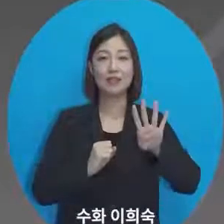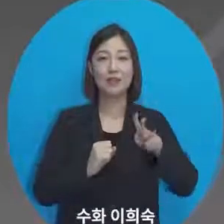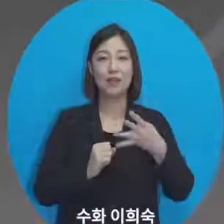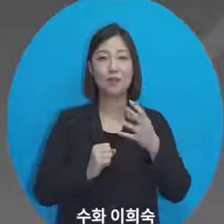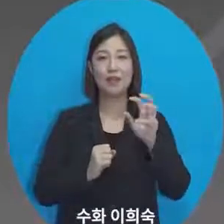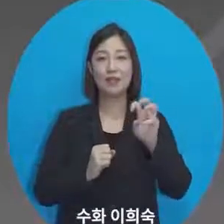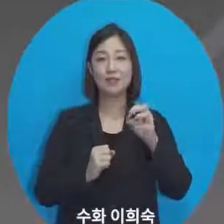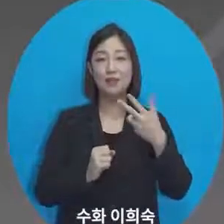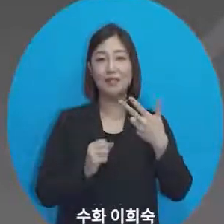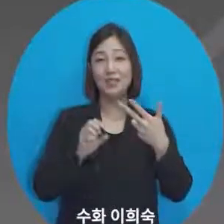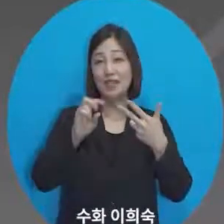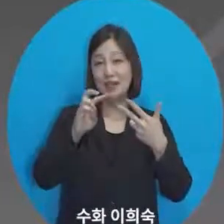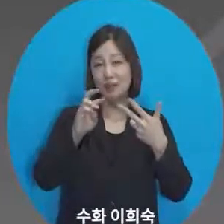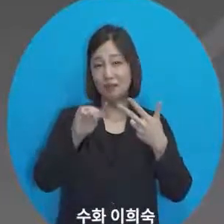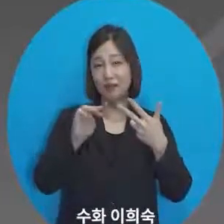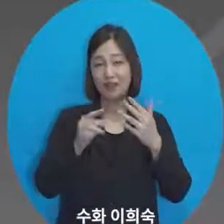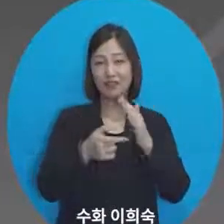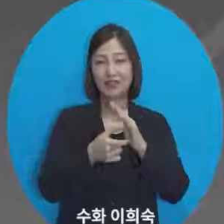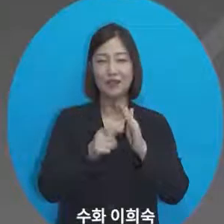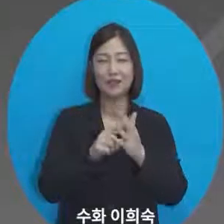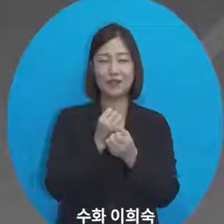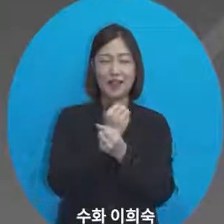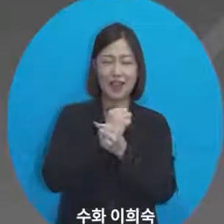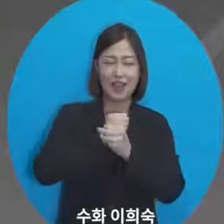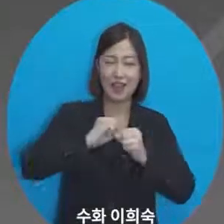473제곱미터의 공항으로 계획을 하였고,